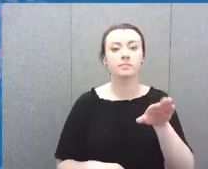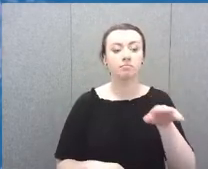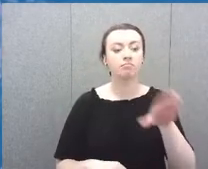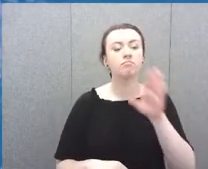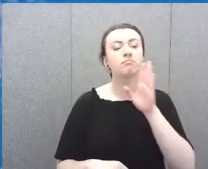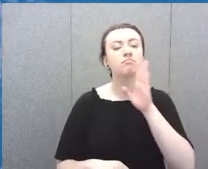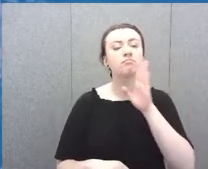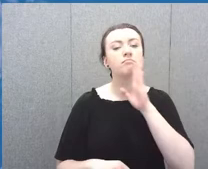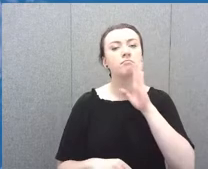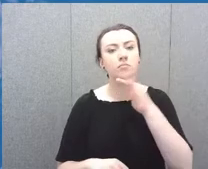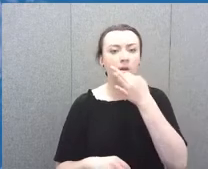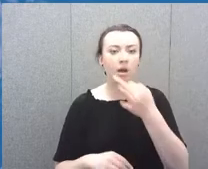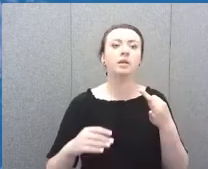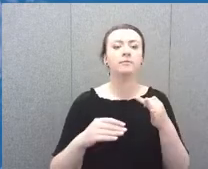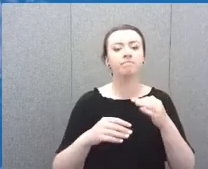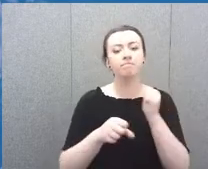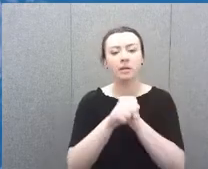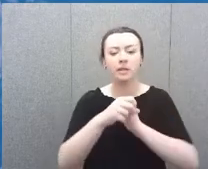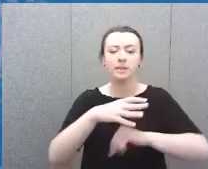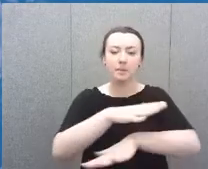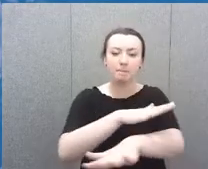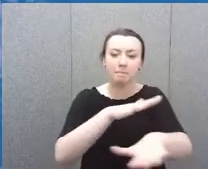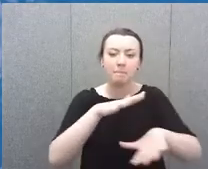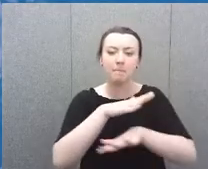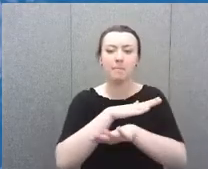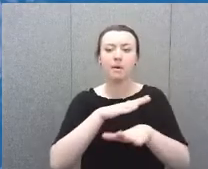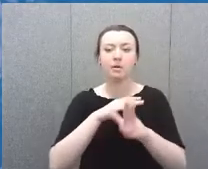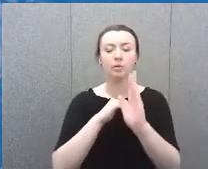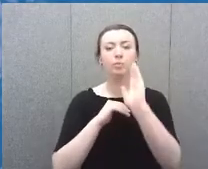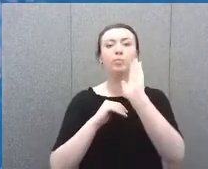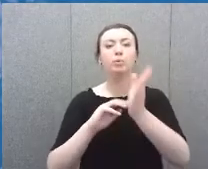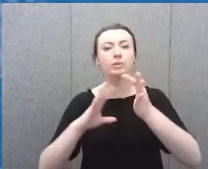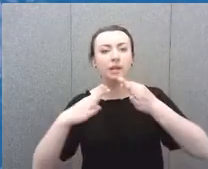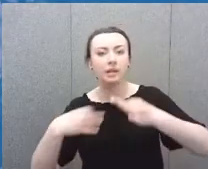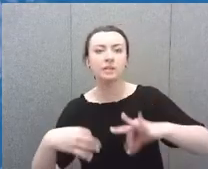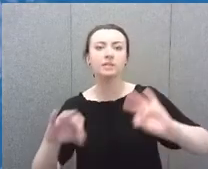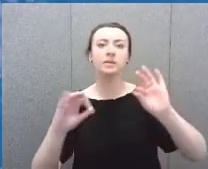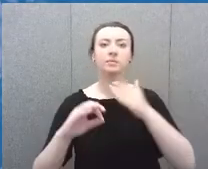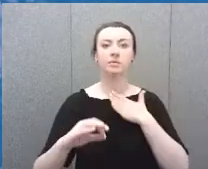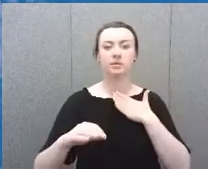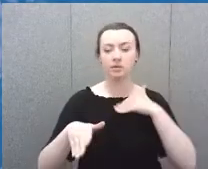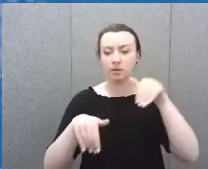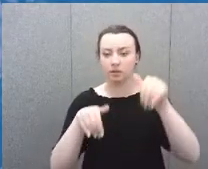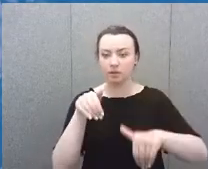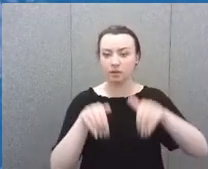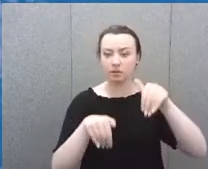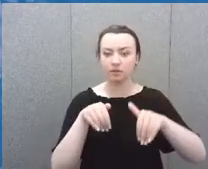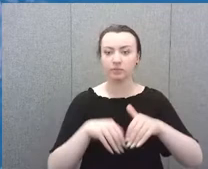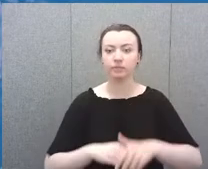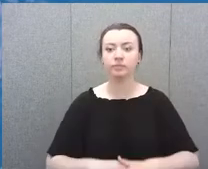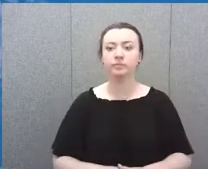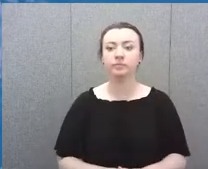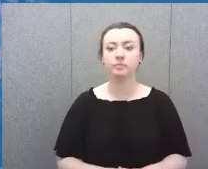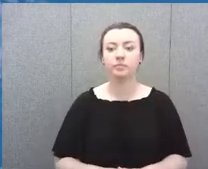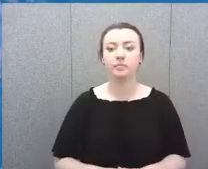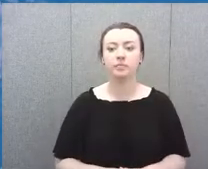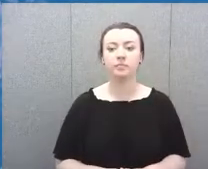было основой для будущих свободных выборов. Ну, это было ее мнение, и какие-то заявления